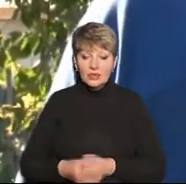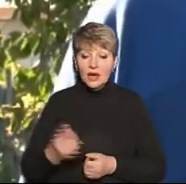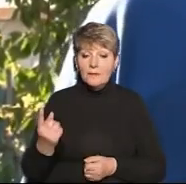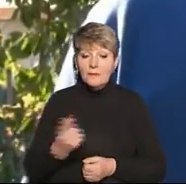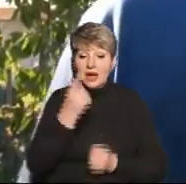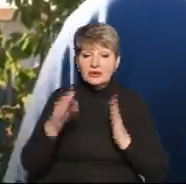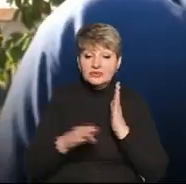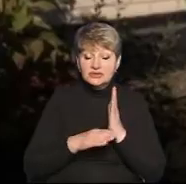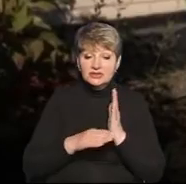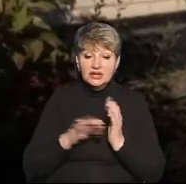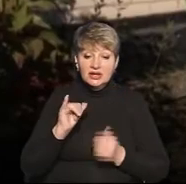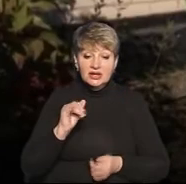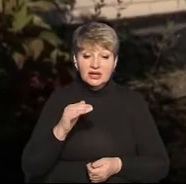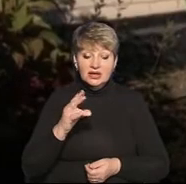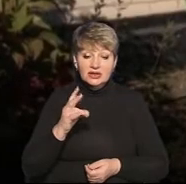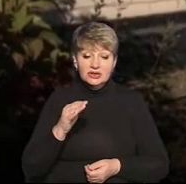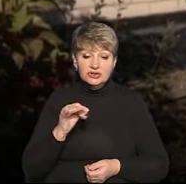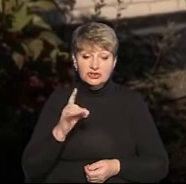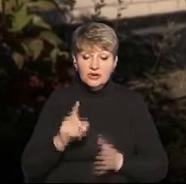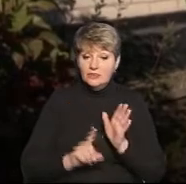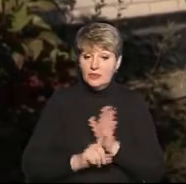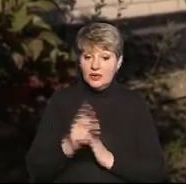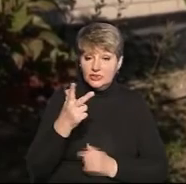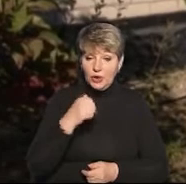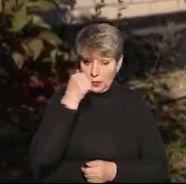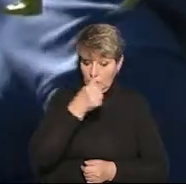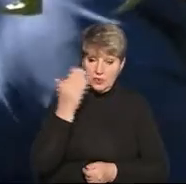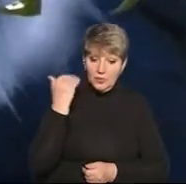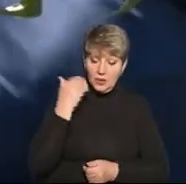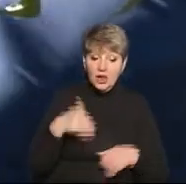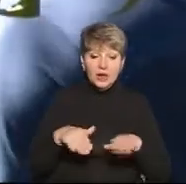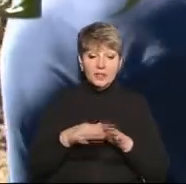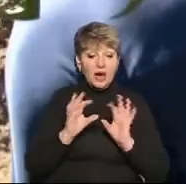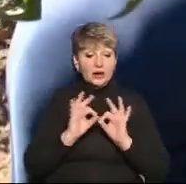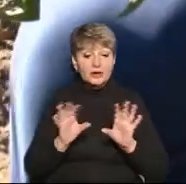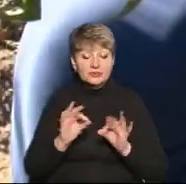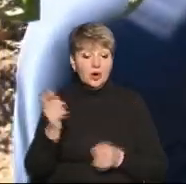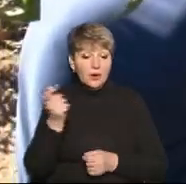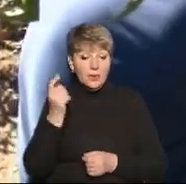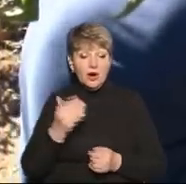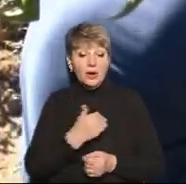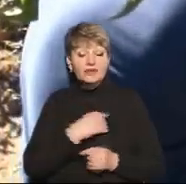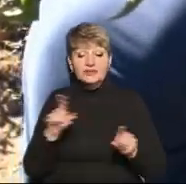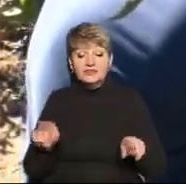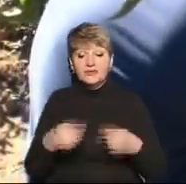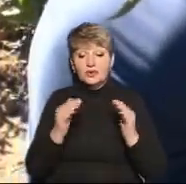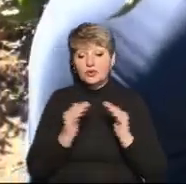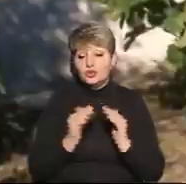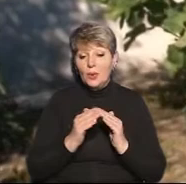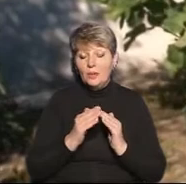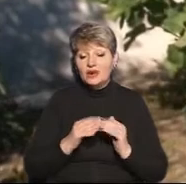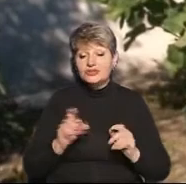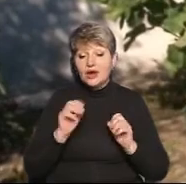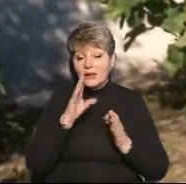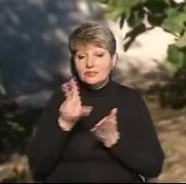Перше дерево інжиру на подвір'ї Асана Саліджанова з'явилося 3 роки тому. Так розповідає, хотів створити домашній затишок, як це було в